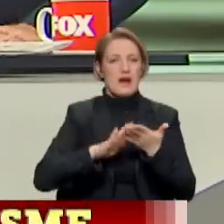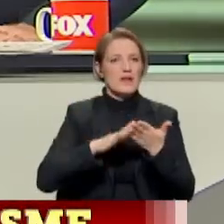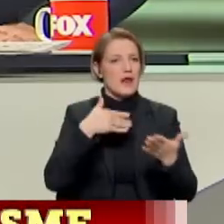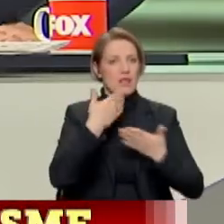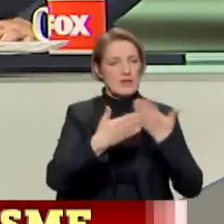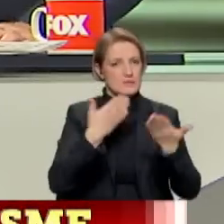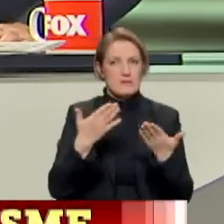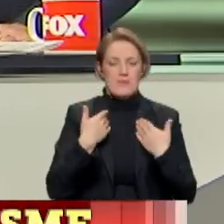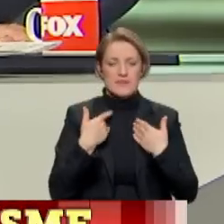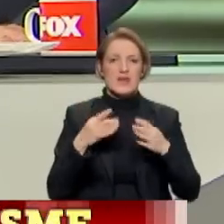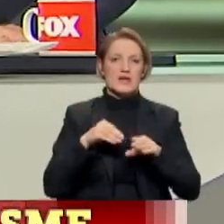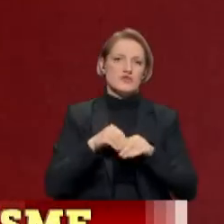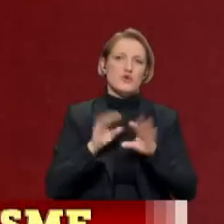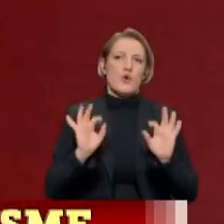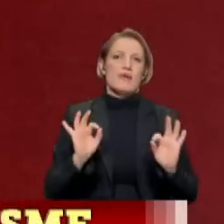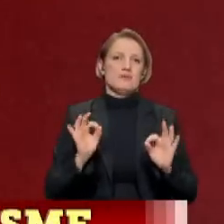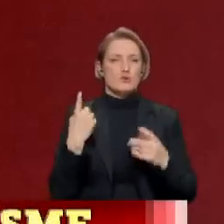etmesi, göstermesi bence önemliydi dün.